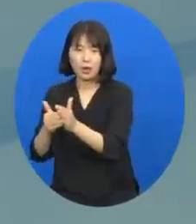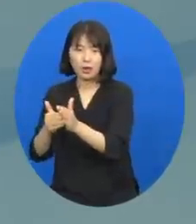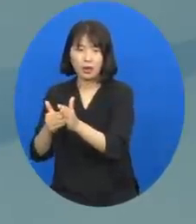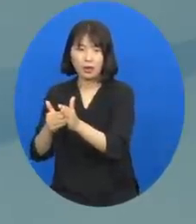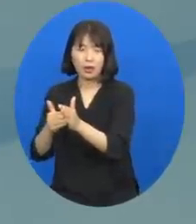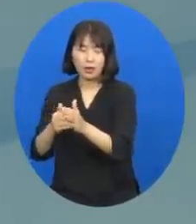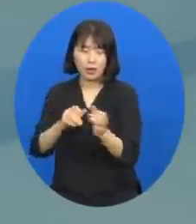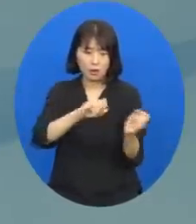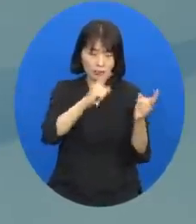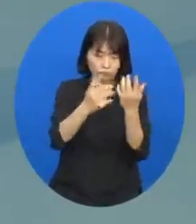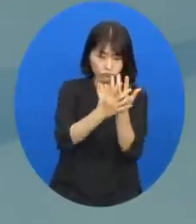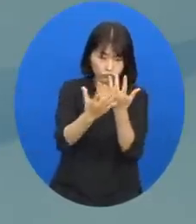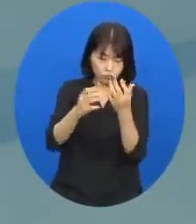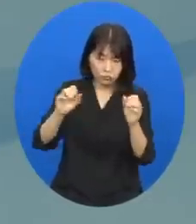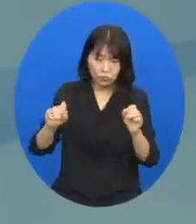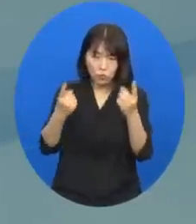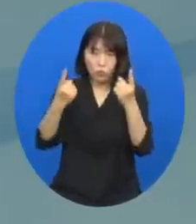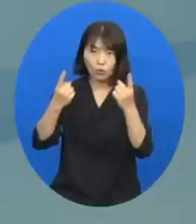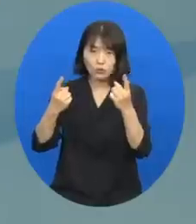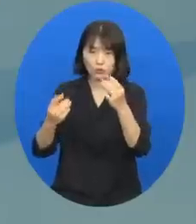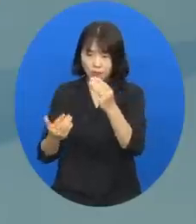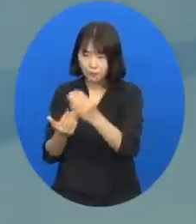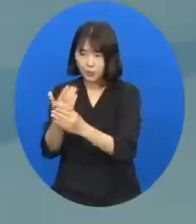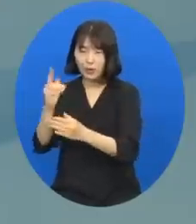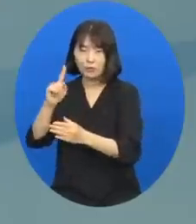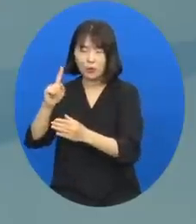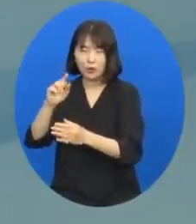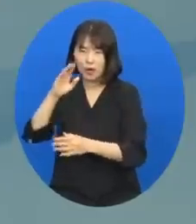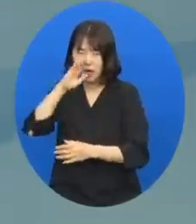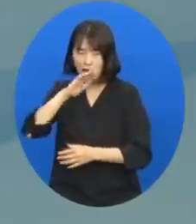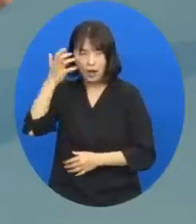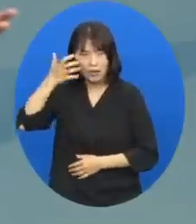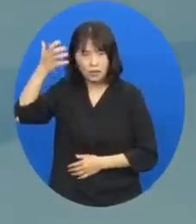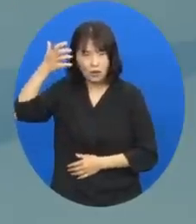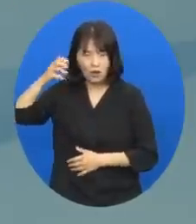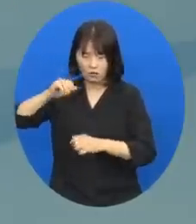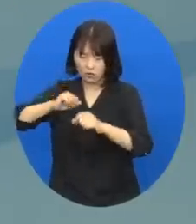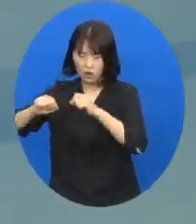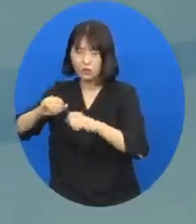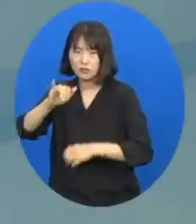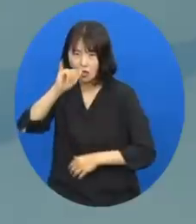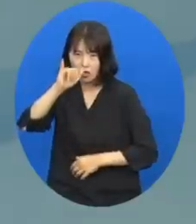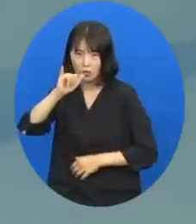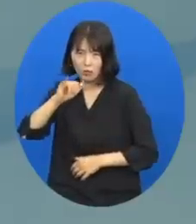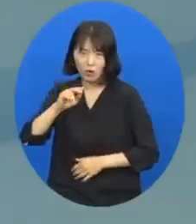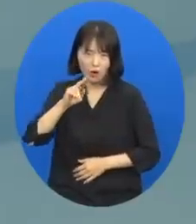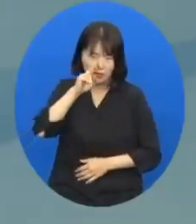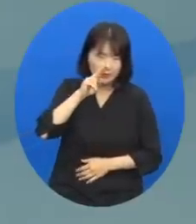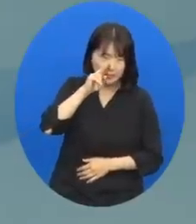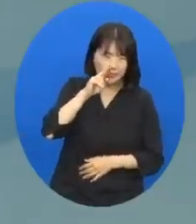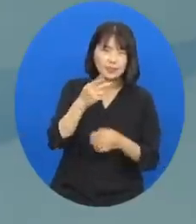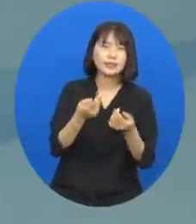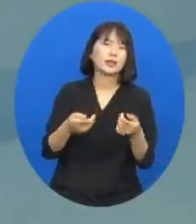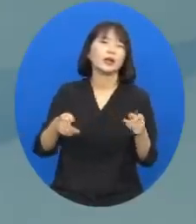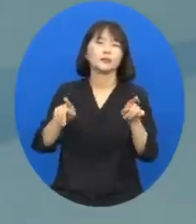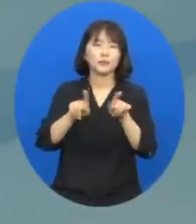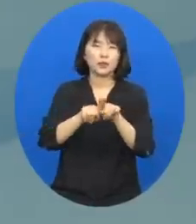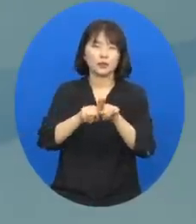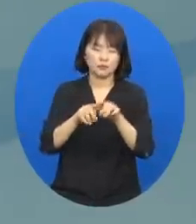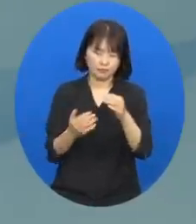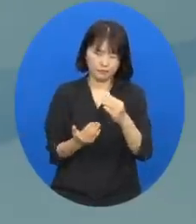뭐가 나타나 쓸까요 악한 영이 역사도 나타나구요 특별히 시기와 질투가 함께 나타나 더 라는